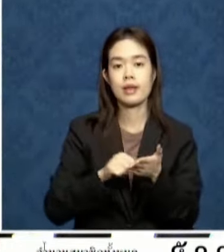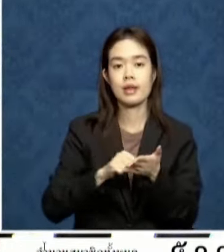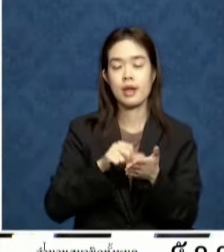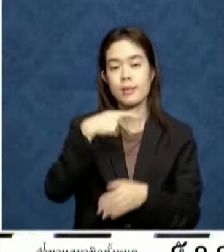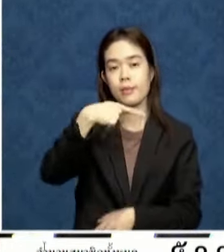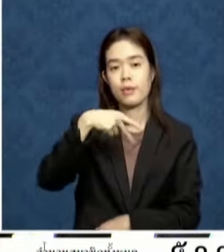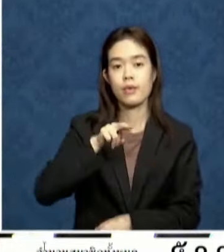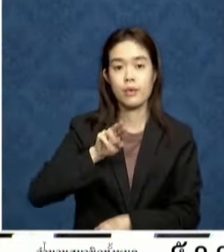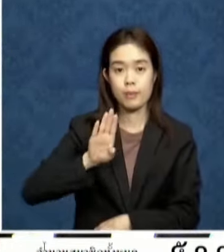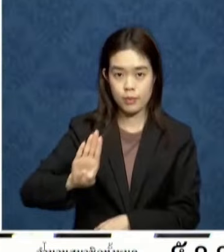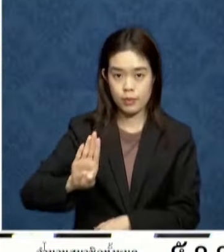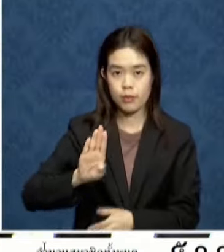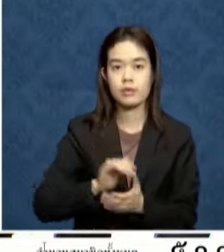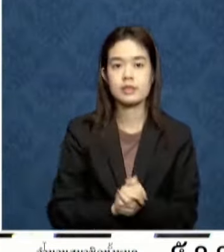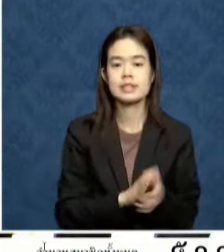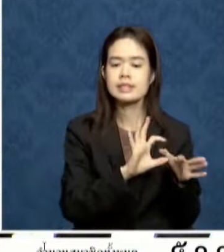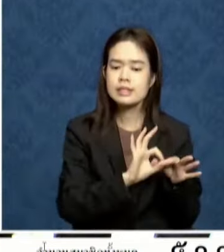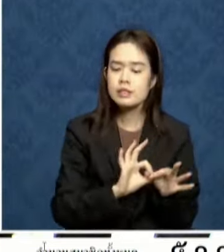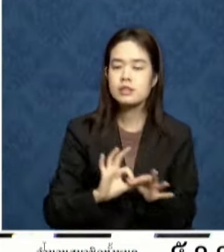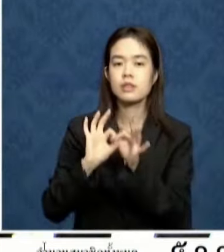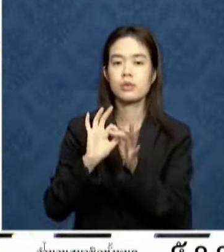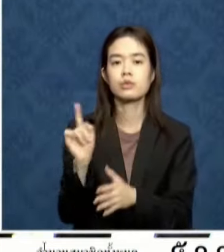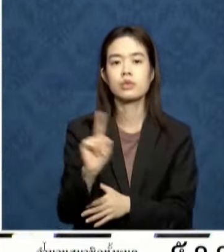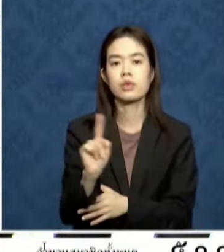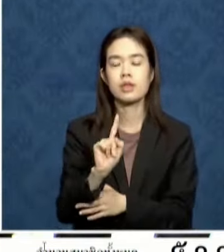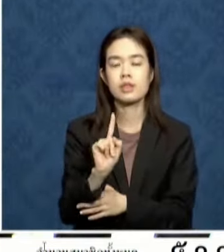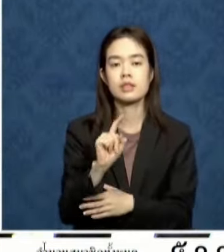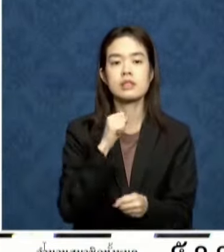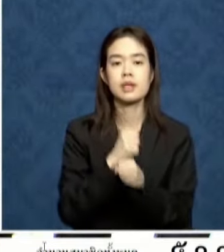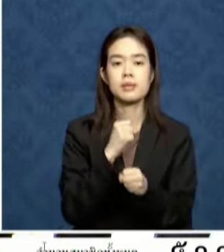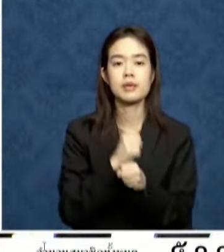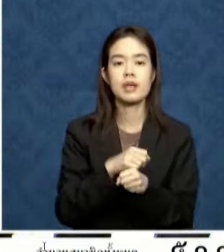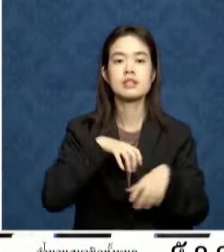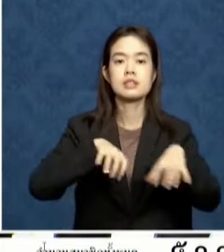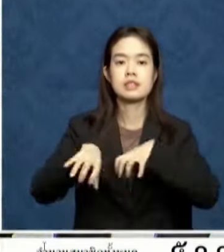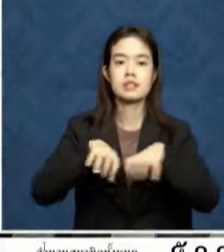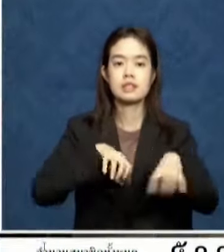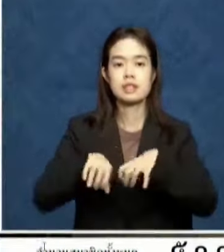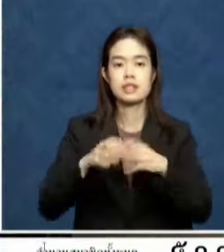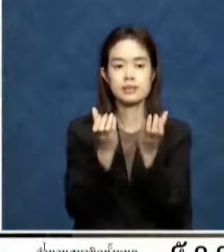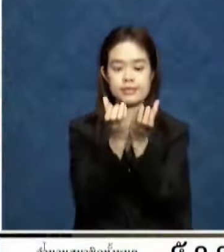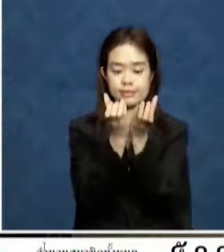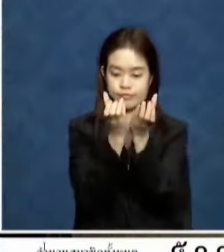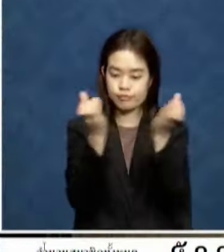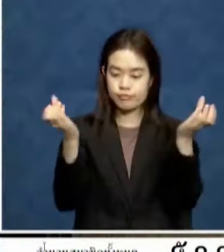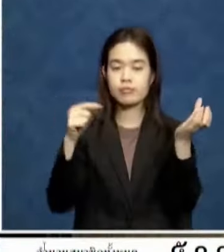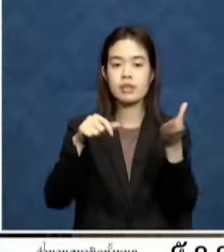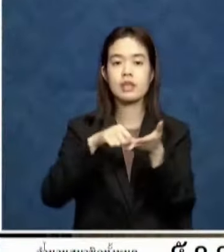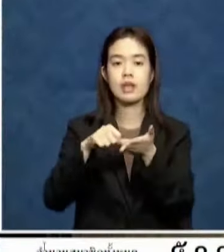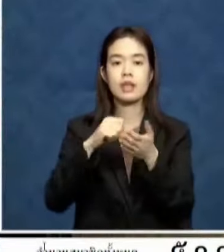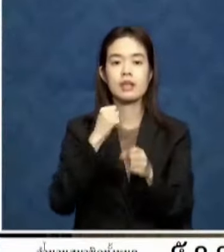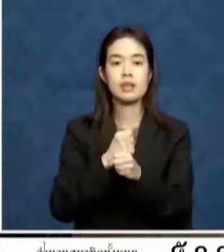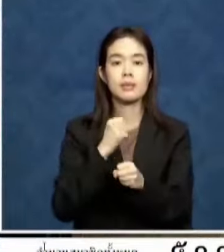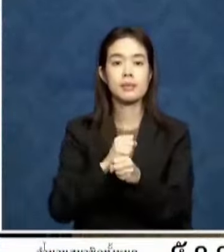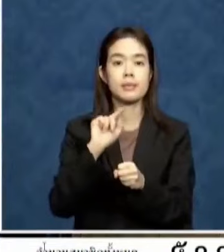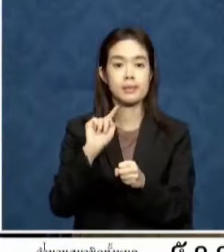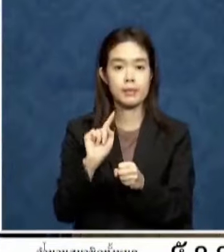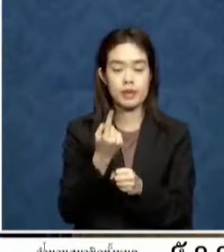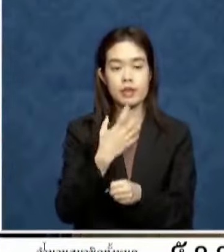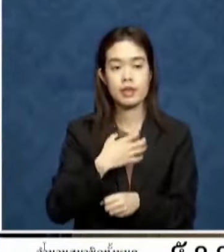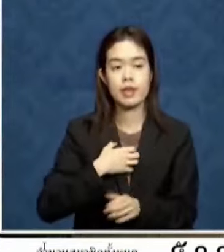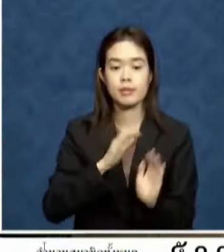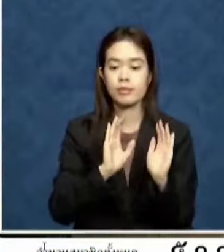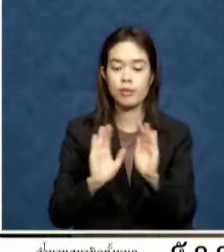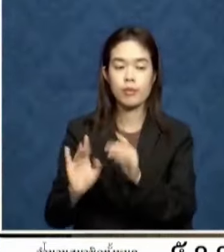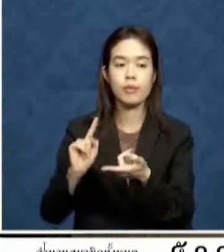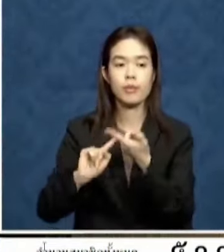ามตินั้นมักจะถูกนำมาเชื่อมโยงกับเรื่องของกระบวนการในการจัดทำรัฐธรรมนูญฉบับใหม่แต่ผมต้องขออนุญาตเรียนกับท่านประธานผ่านไปยังเพื่อนสมา